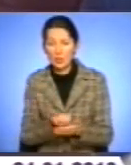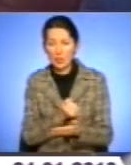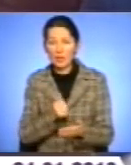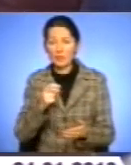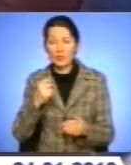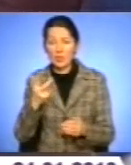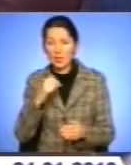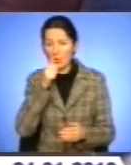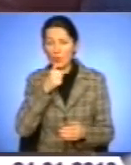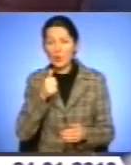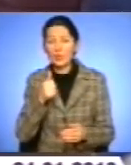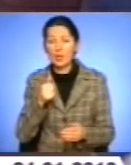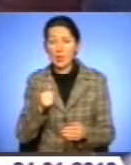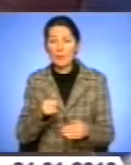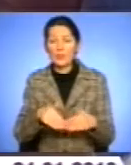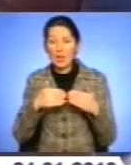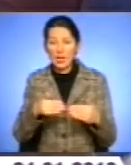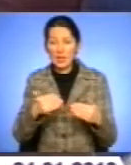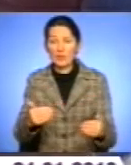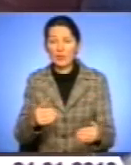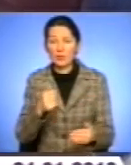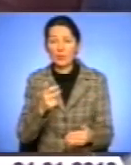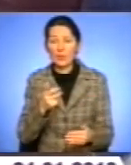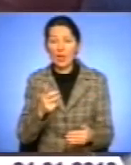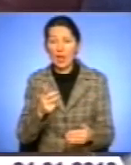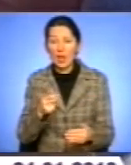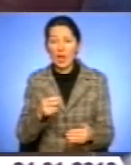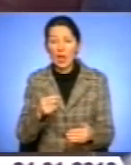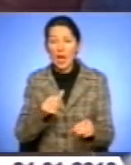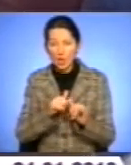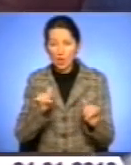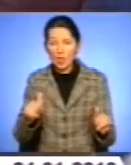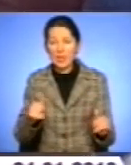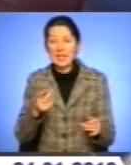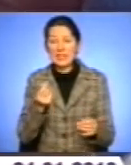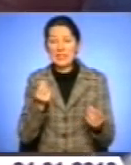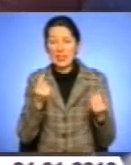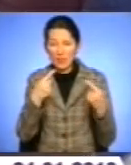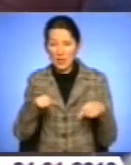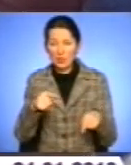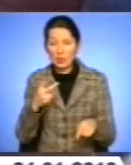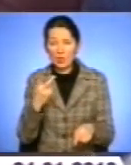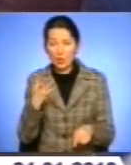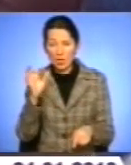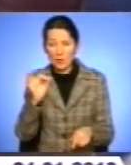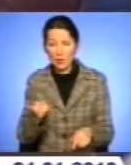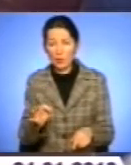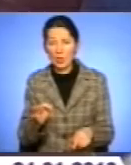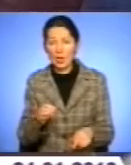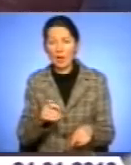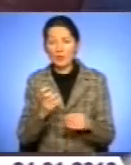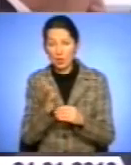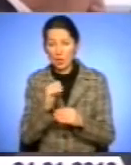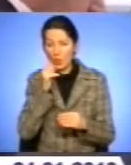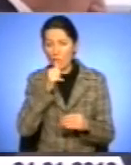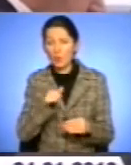и вкласти их в кардинальную новую экономику. Гадаю, что, попри все несприятливые световые экономические умовы, Украина